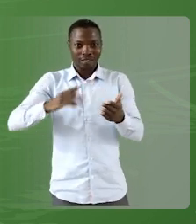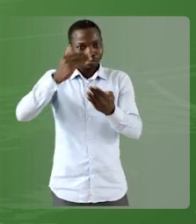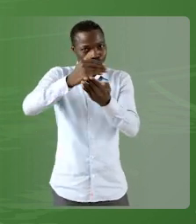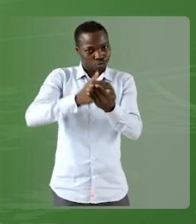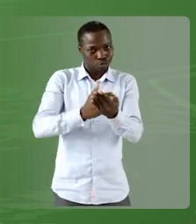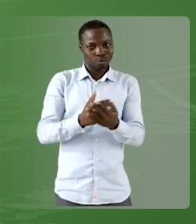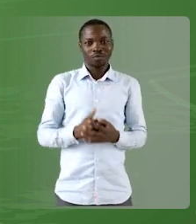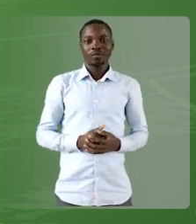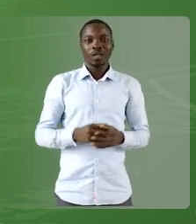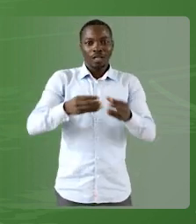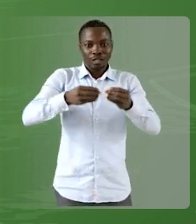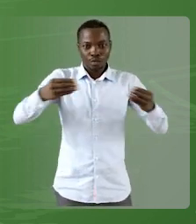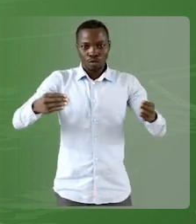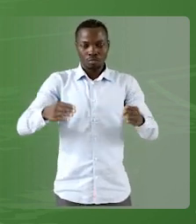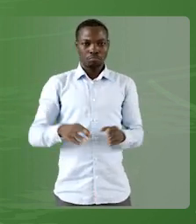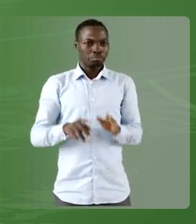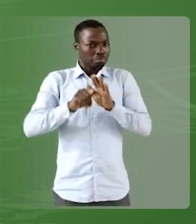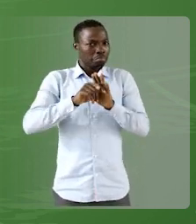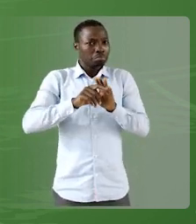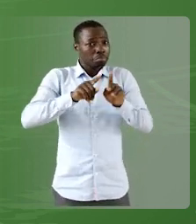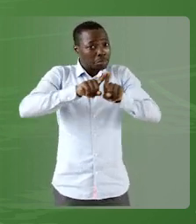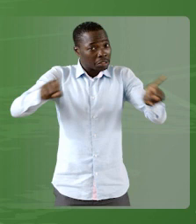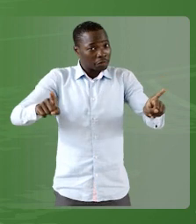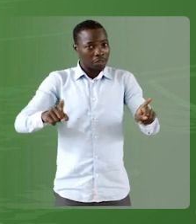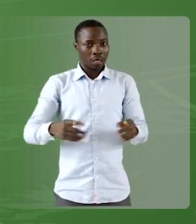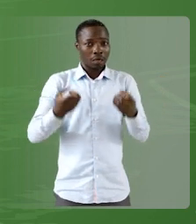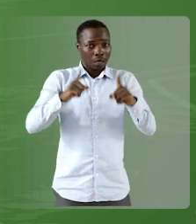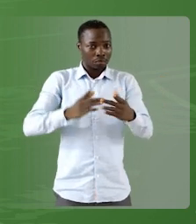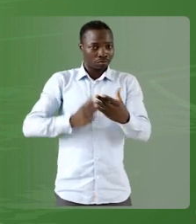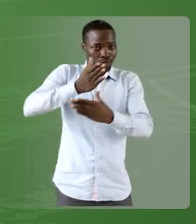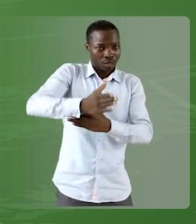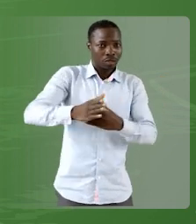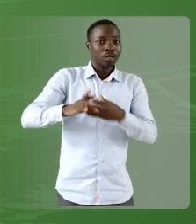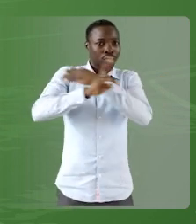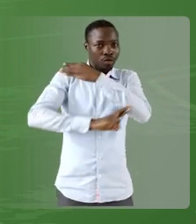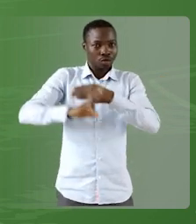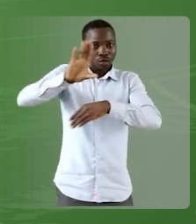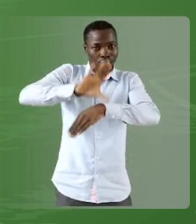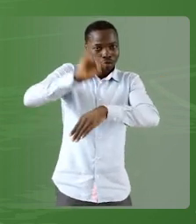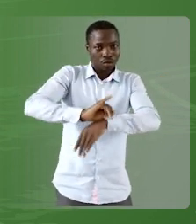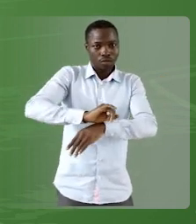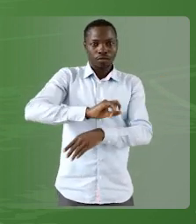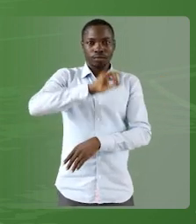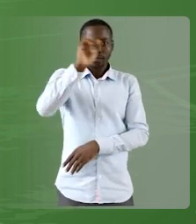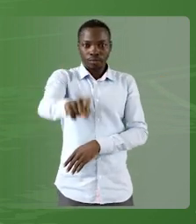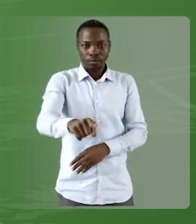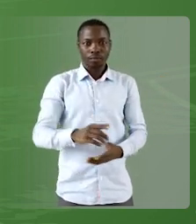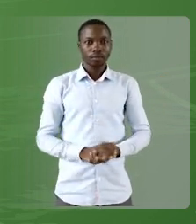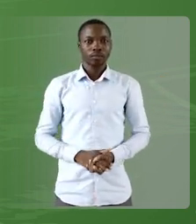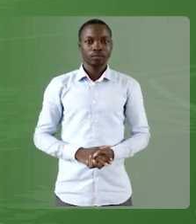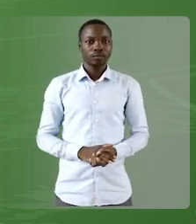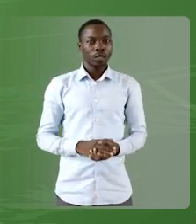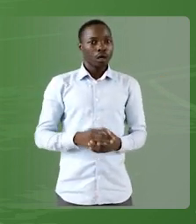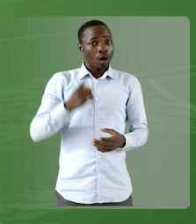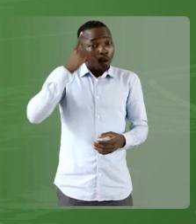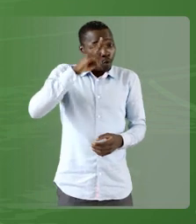1, les sols sont-ils différents d'une région à l'autre de la Côte d'Ivoire? Pour